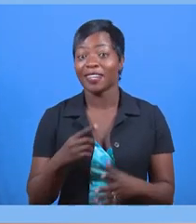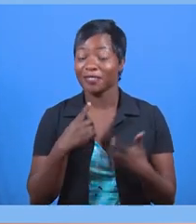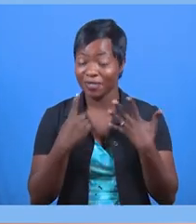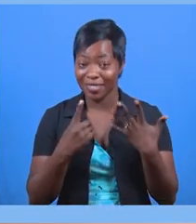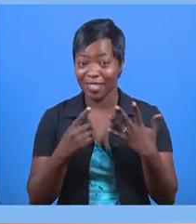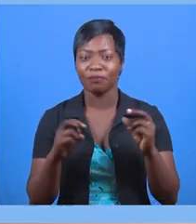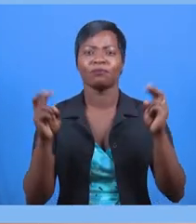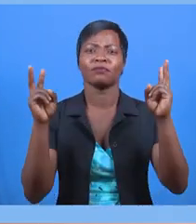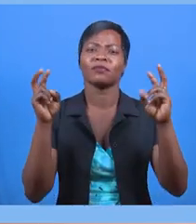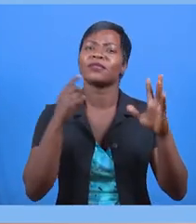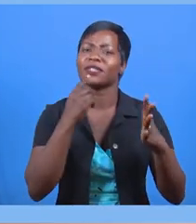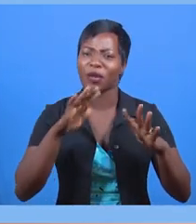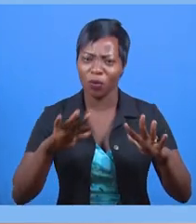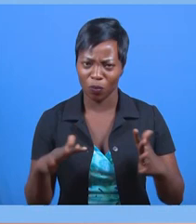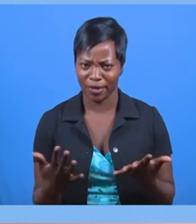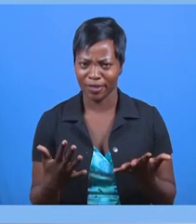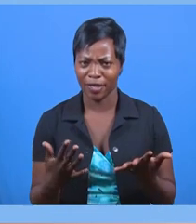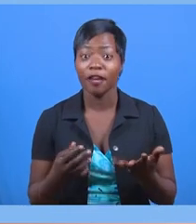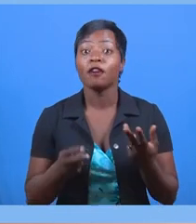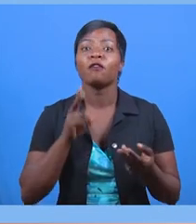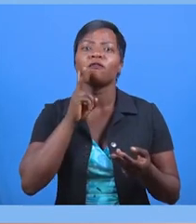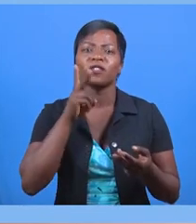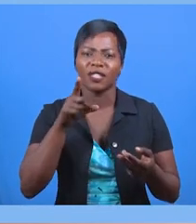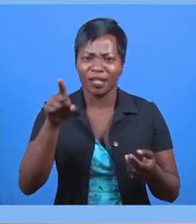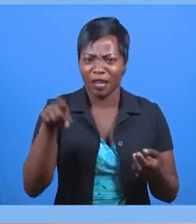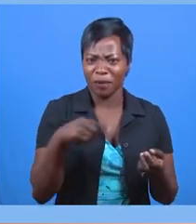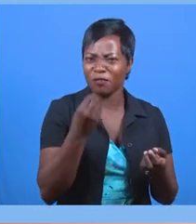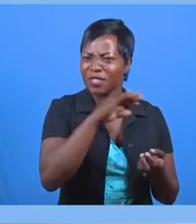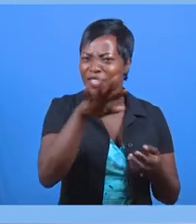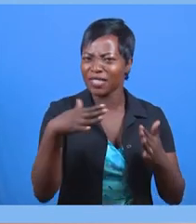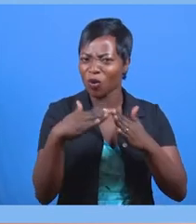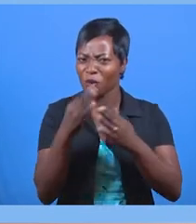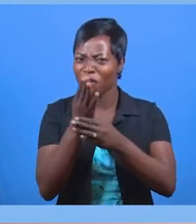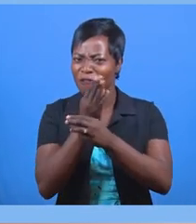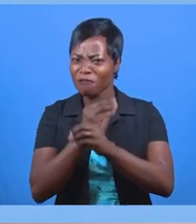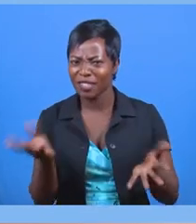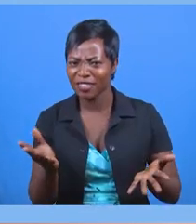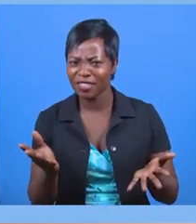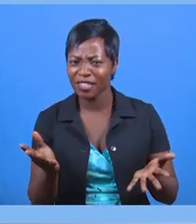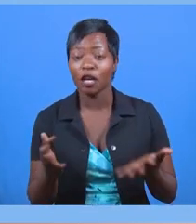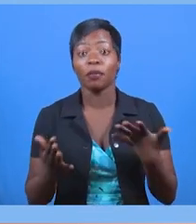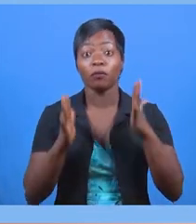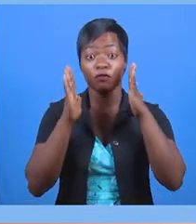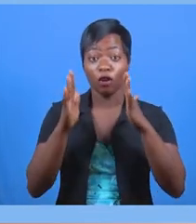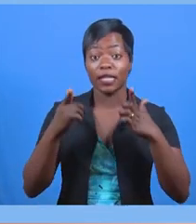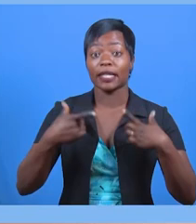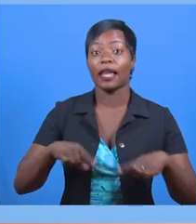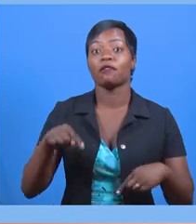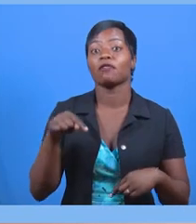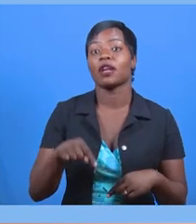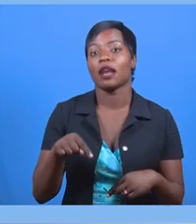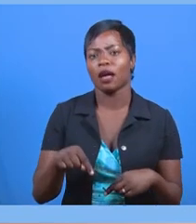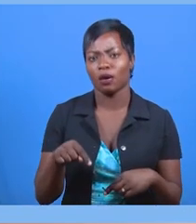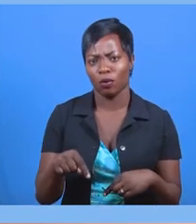nai. Hanzi Muyenzi Haapedze Dura. Takatarisa upenyu hwanhasi. Takatarisa mararamiro